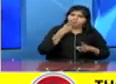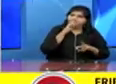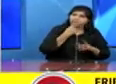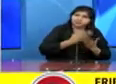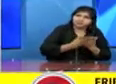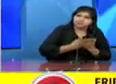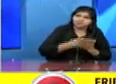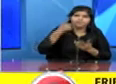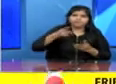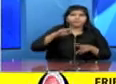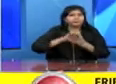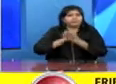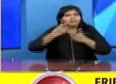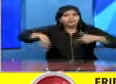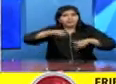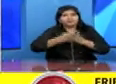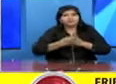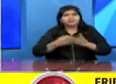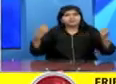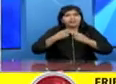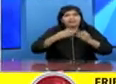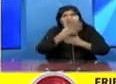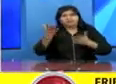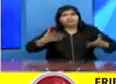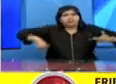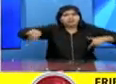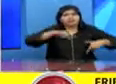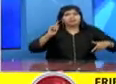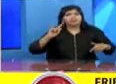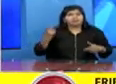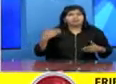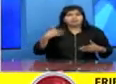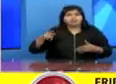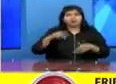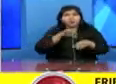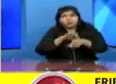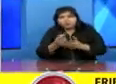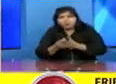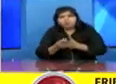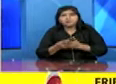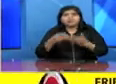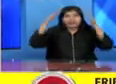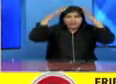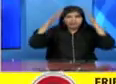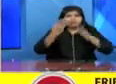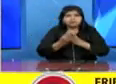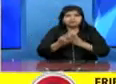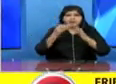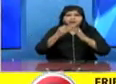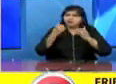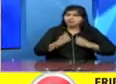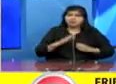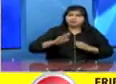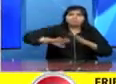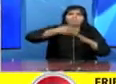साथियों, इस लड़ाई के अनेकों योद्धा ऐसे हैं जो घरों में नहीं, घरों के